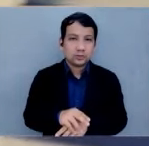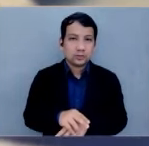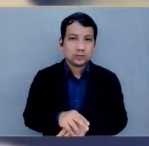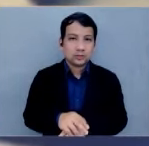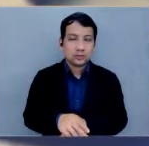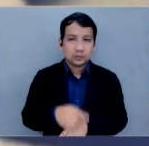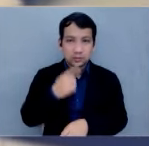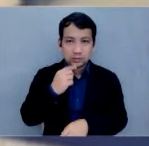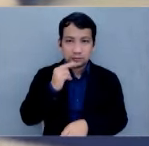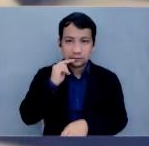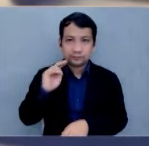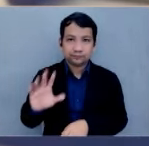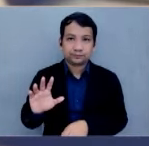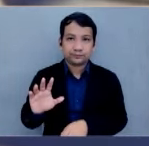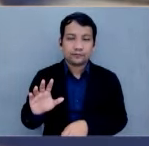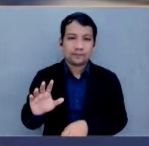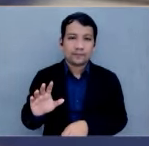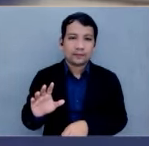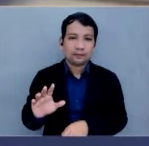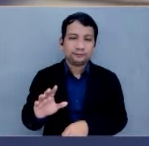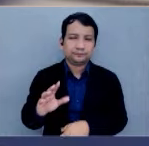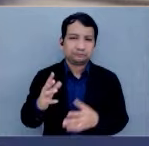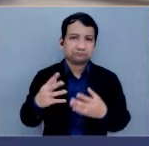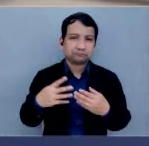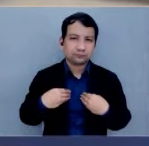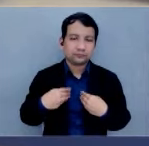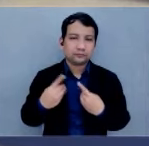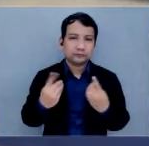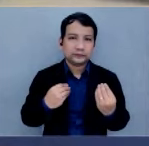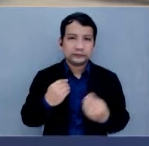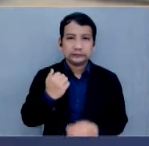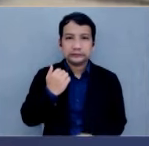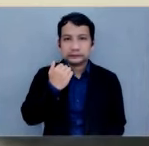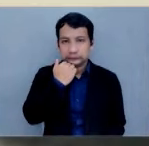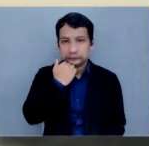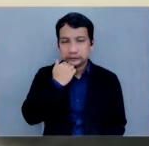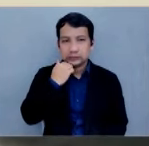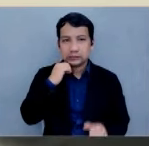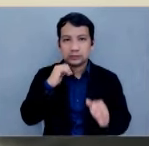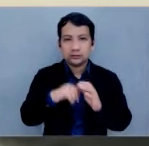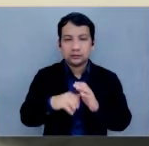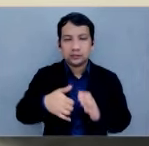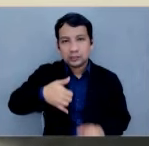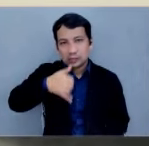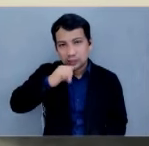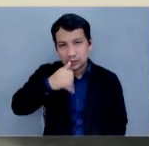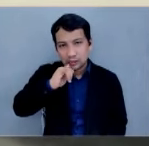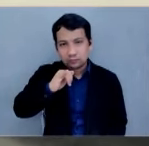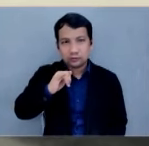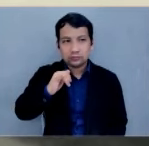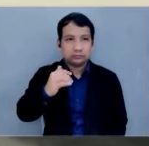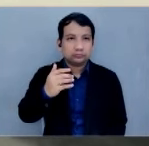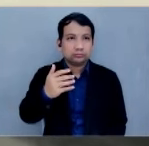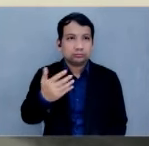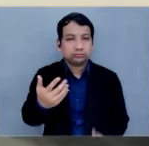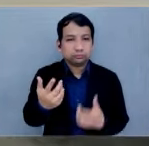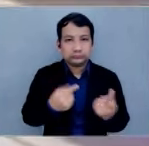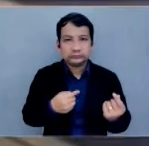News 5 sa suspect, inamin ito ang nagawang kasalanan. Aminado siyang lasing at wala sa wisyo nang gawin ang